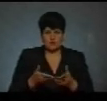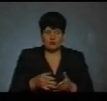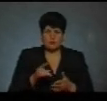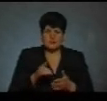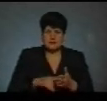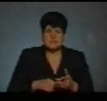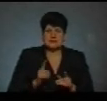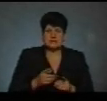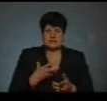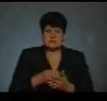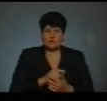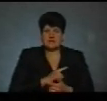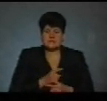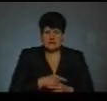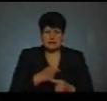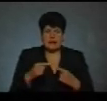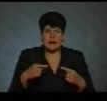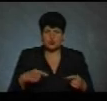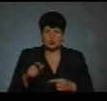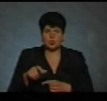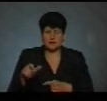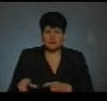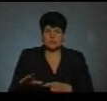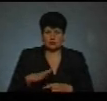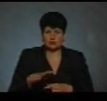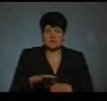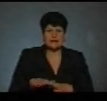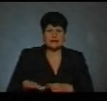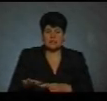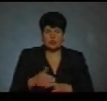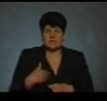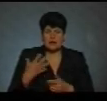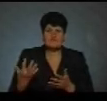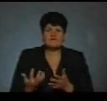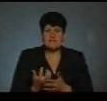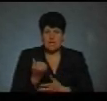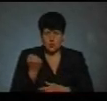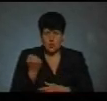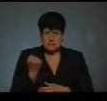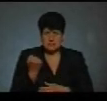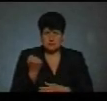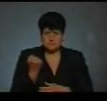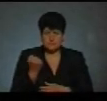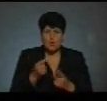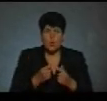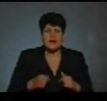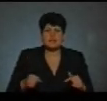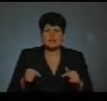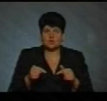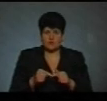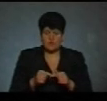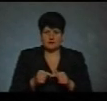тільки на свої сили. Решту людей, які знаходились на території, нам вдалося, скажімо так, організувати